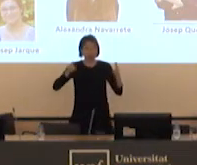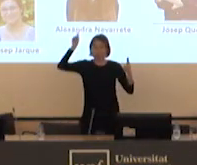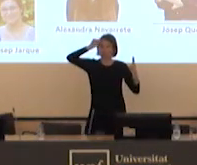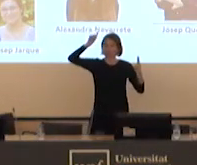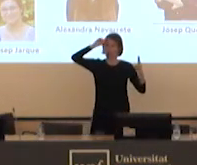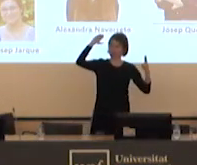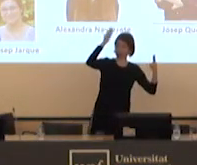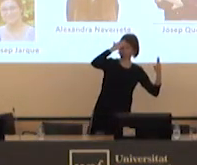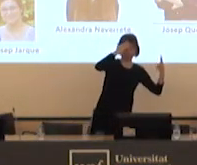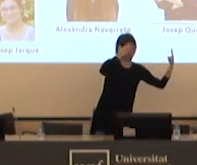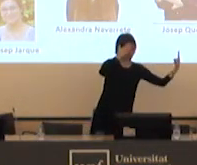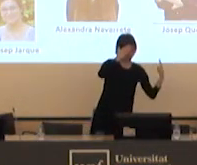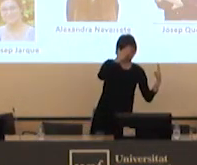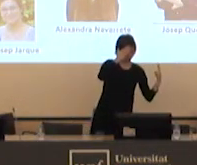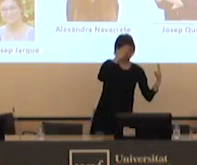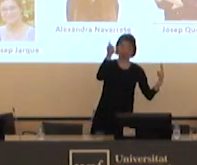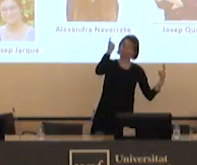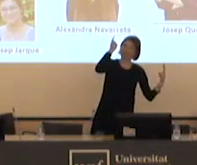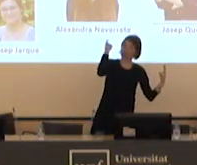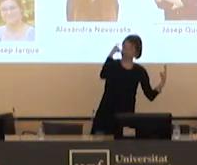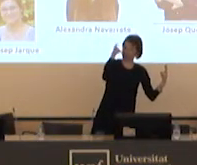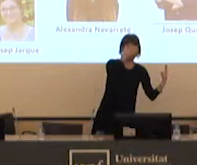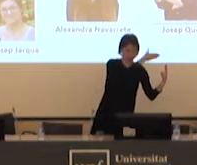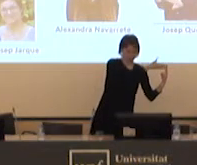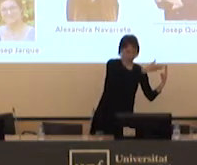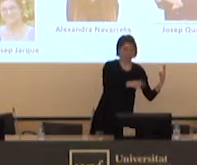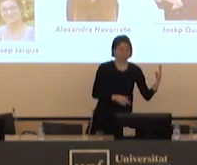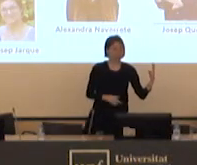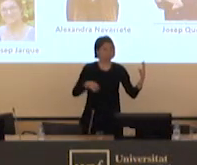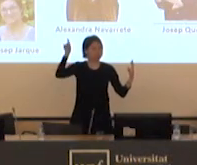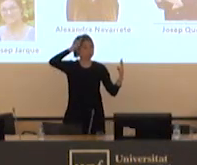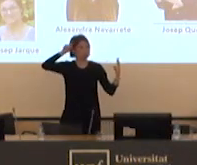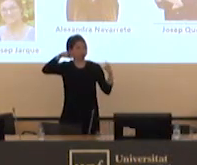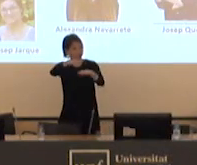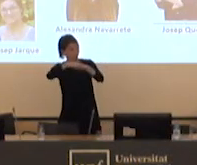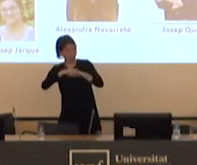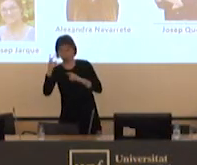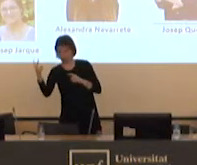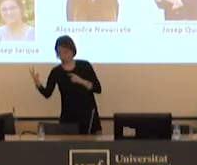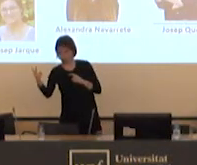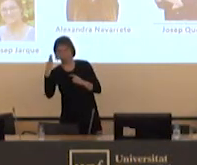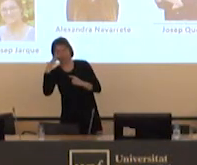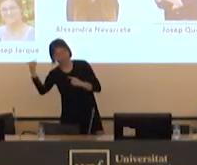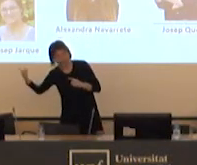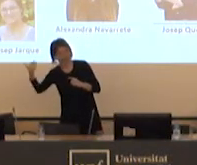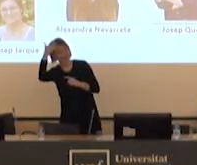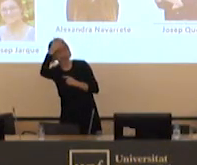I ara aprofito per dir que dos de les professores principals, la Delfina